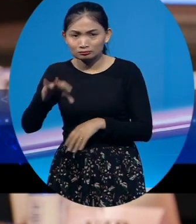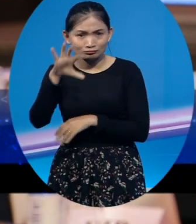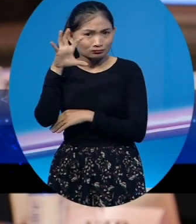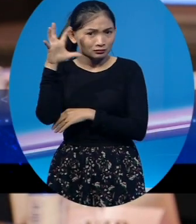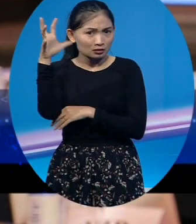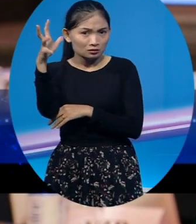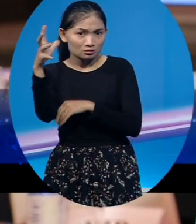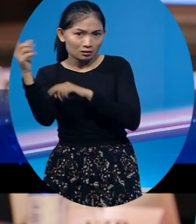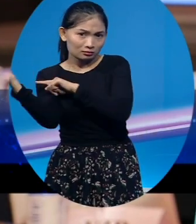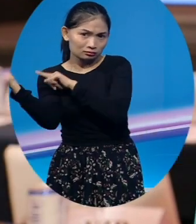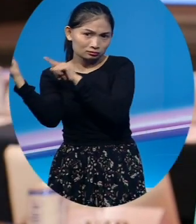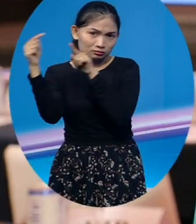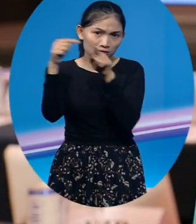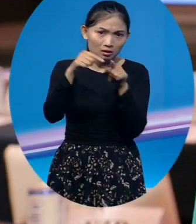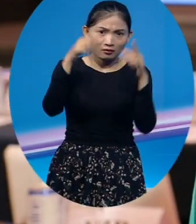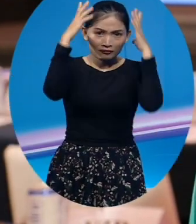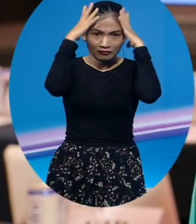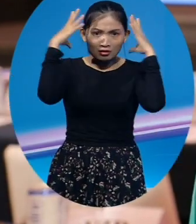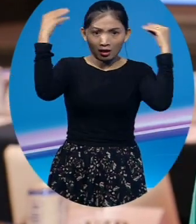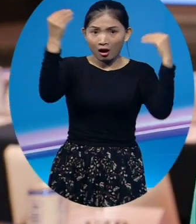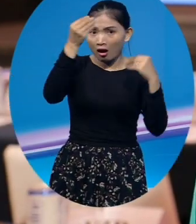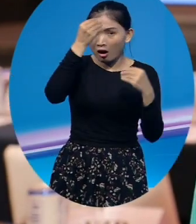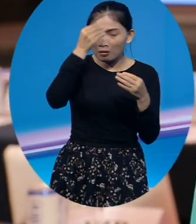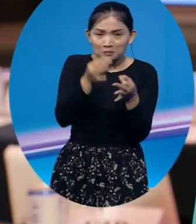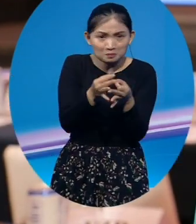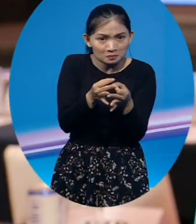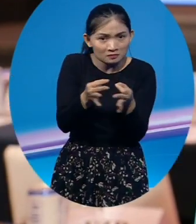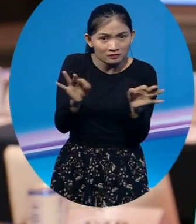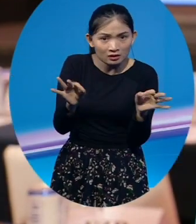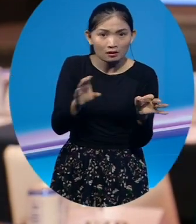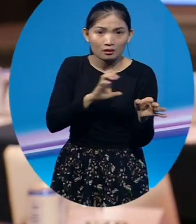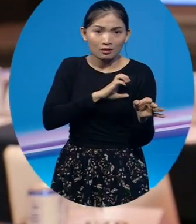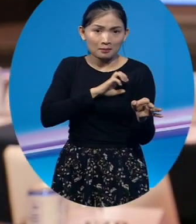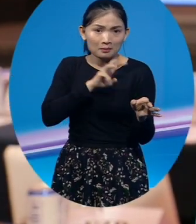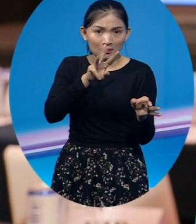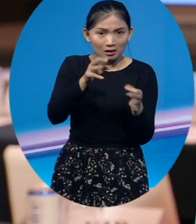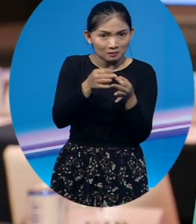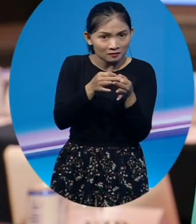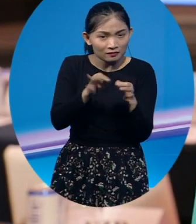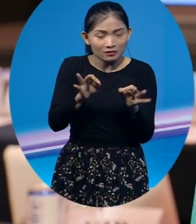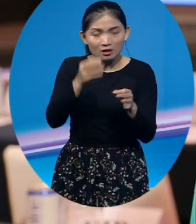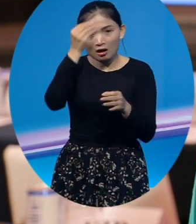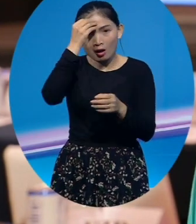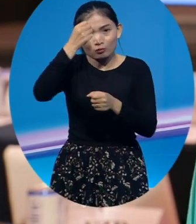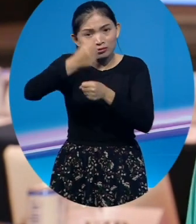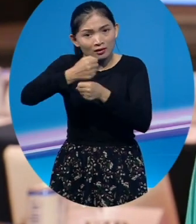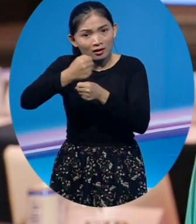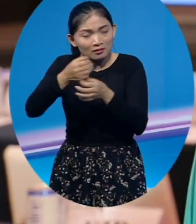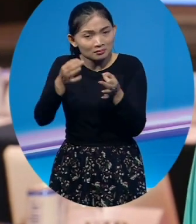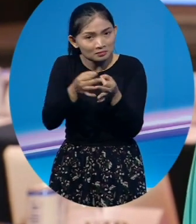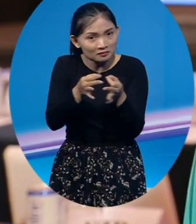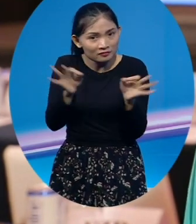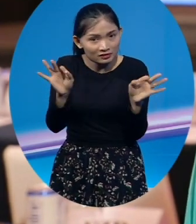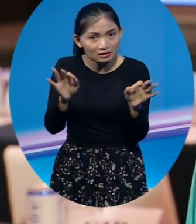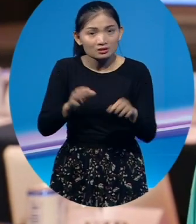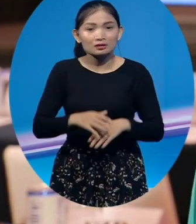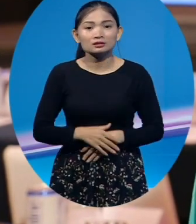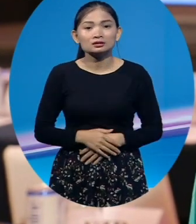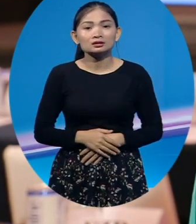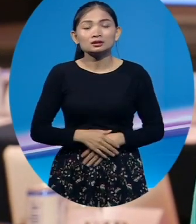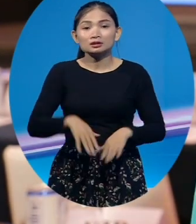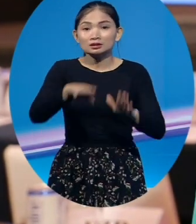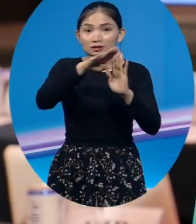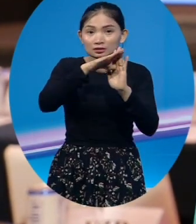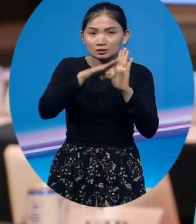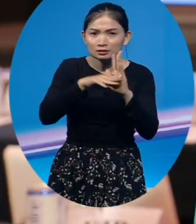mà du học, chương trình học miễn phí ở trong trường cấp 3 và chương trình nghề. Thì cái cuộc đua kỳ thú Phần Lan, Việt Nam là một cái sự